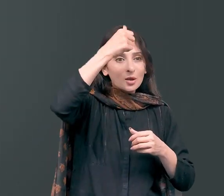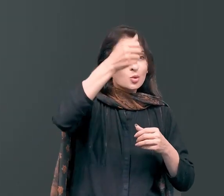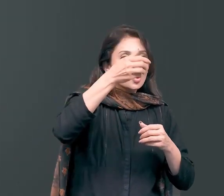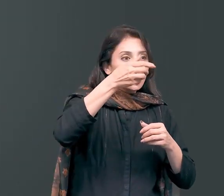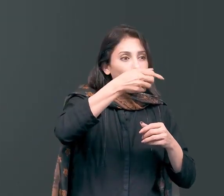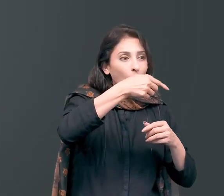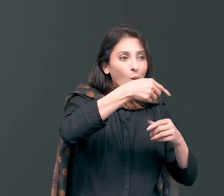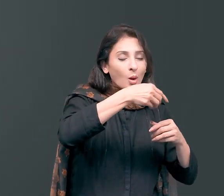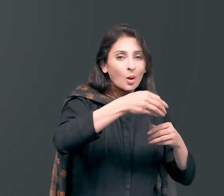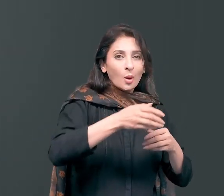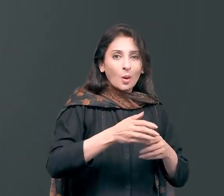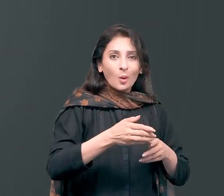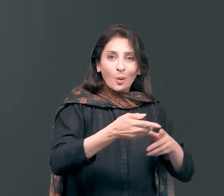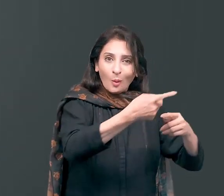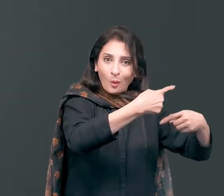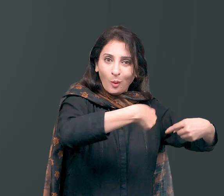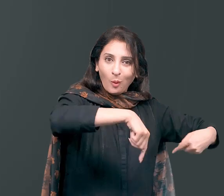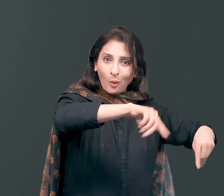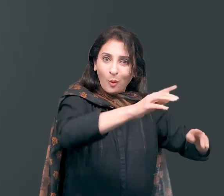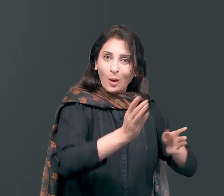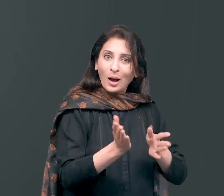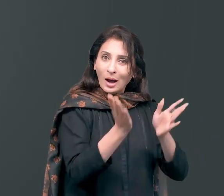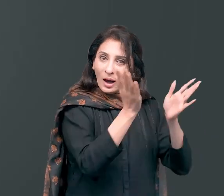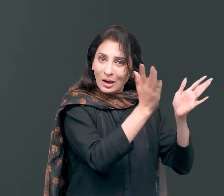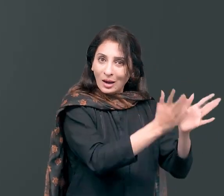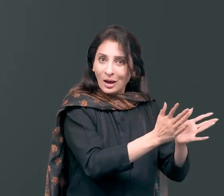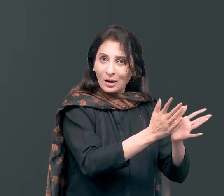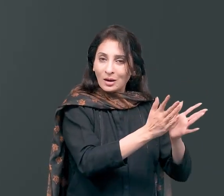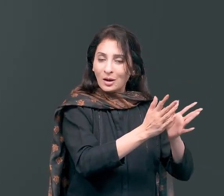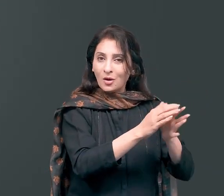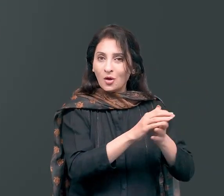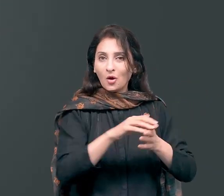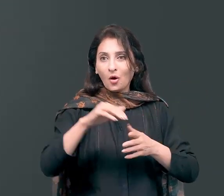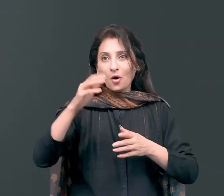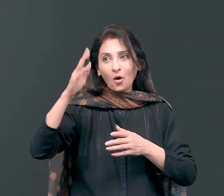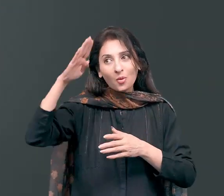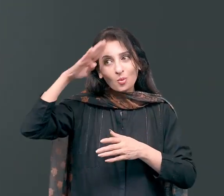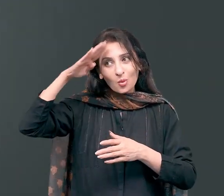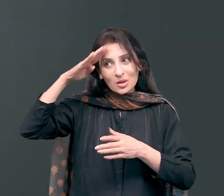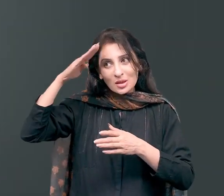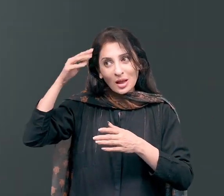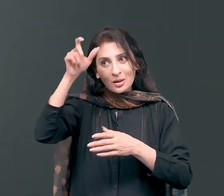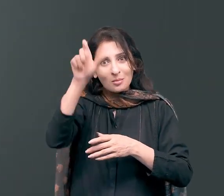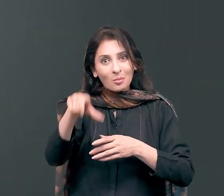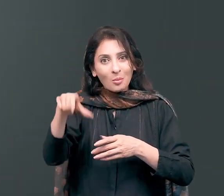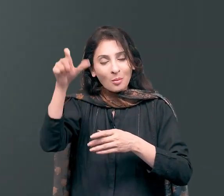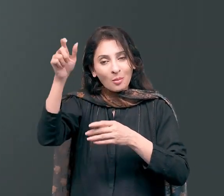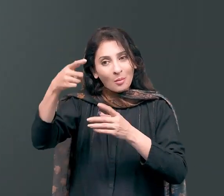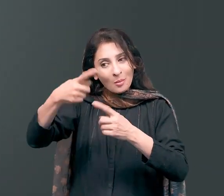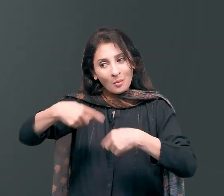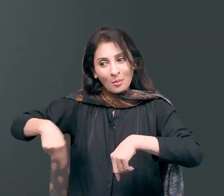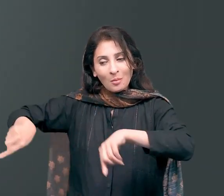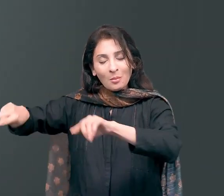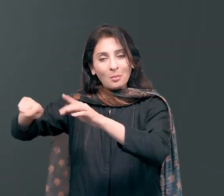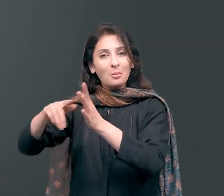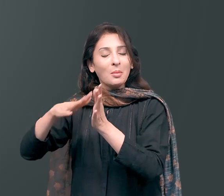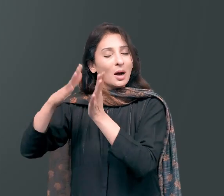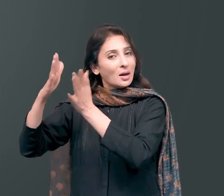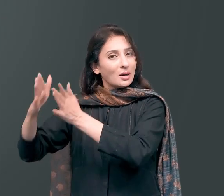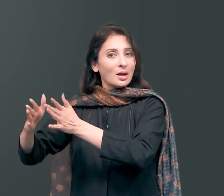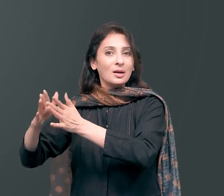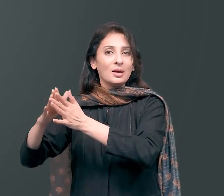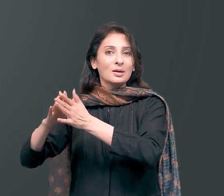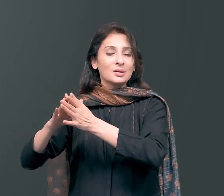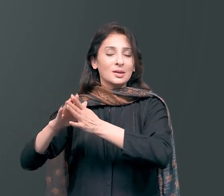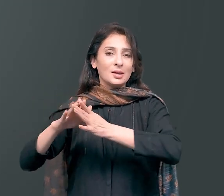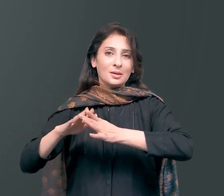گئی ہے، وہ ہائیسٹ لیول سے شروع ہو کر لوسٹ لیول تک منتقل ہو رہی تھی، ٹرکل ڈاؤن افیکٹ ہو رہا تھا. اور خاص